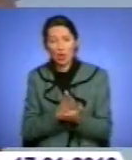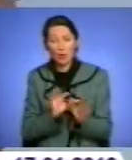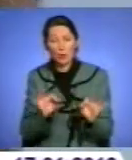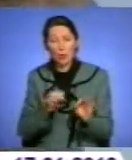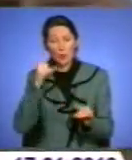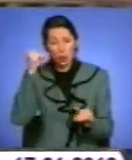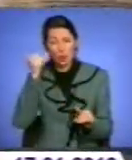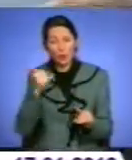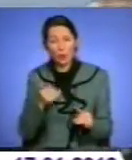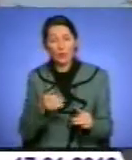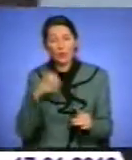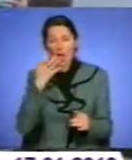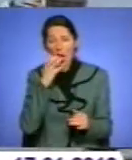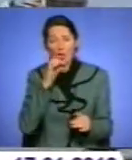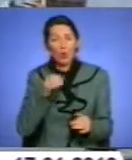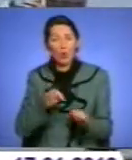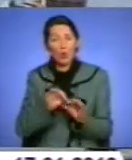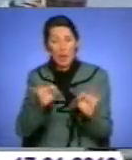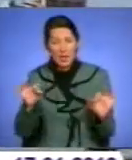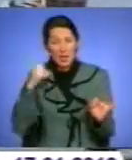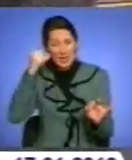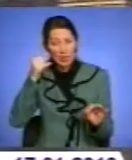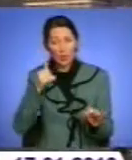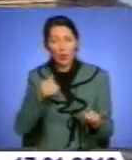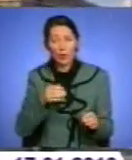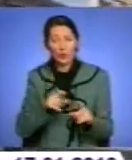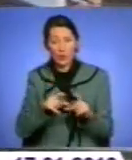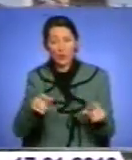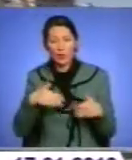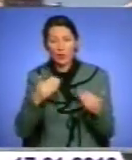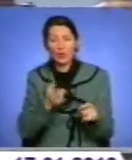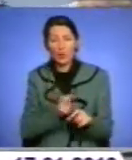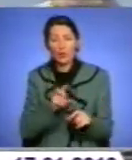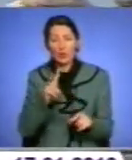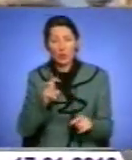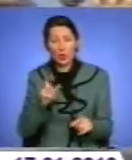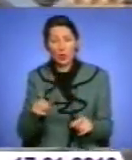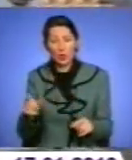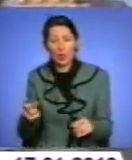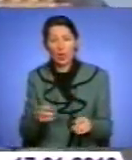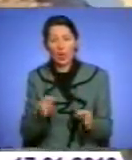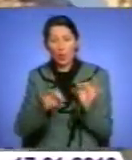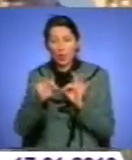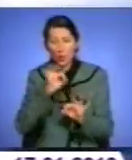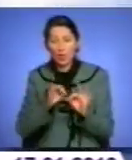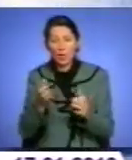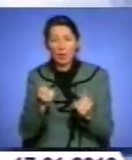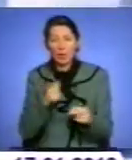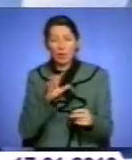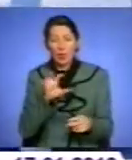року на гарячу лінію установи звернулися понад 200 людей. Консультації отримали і півсотні юридичних осіб.